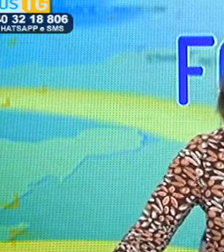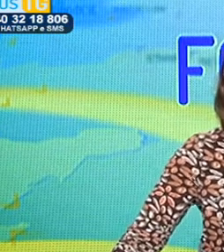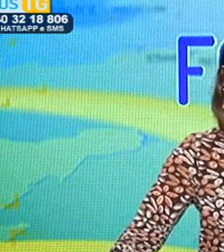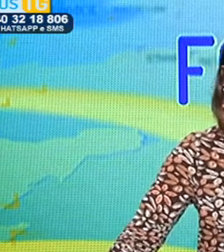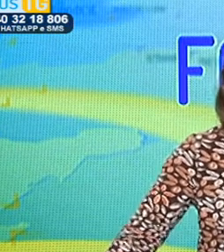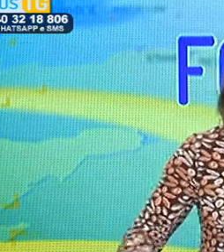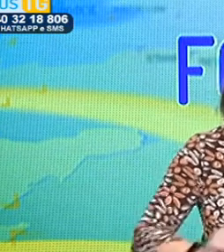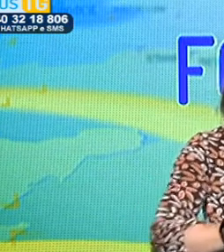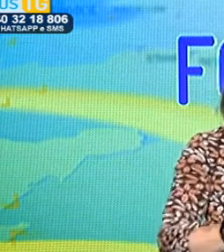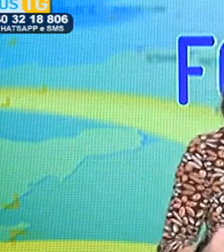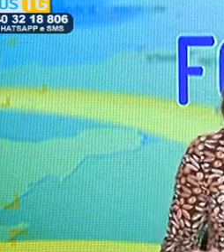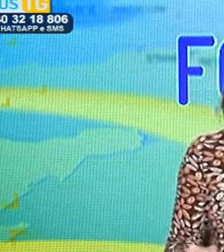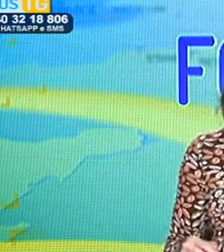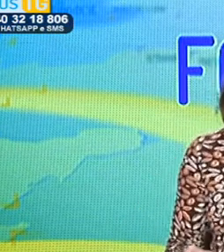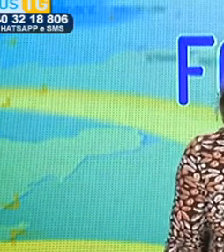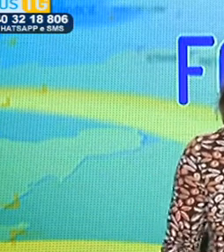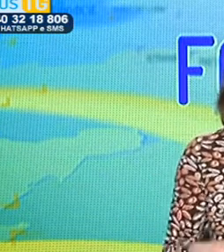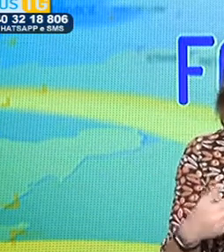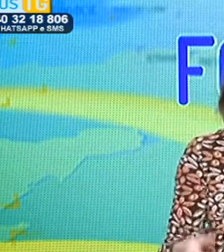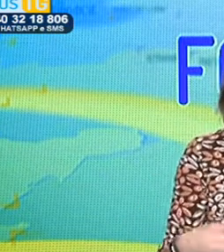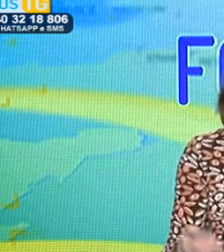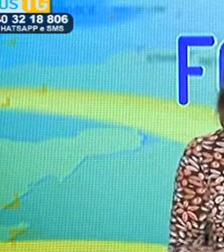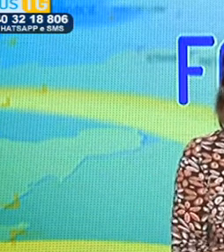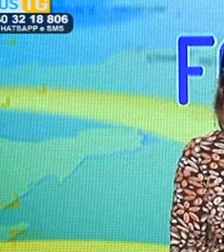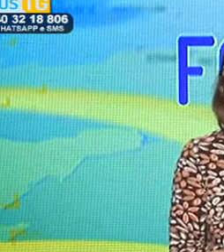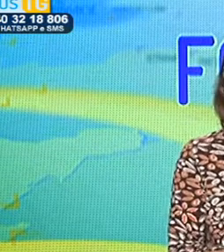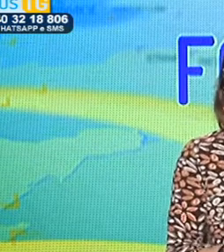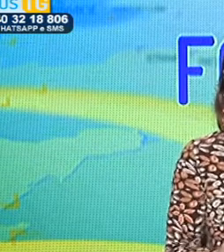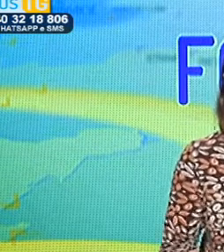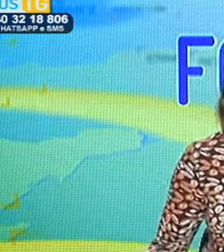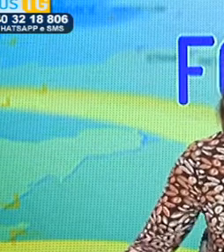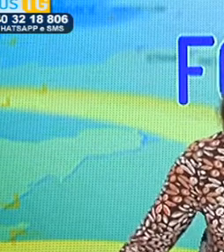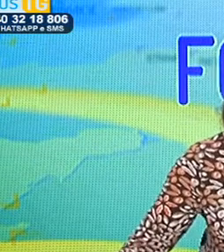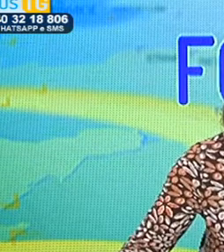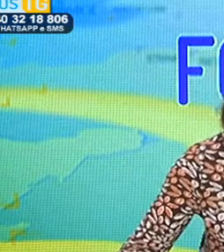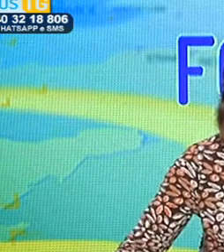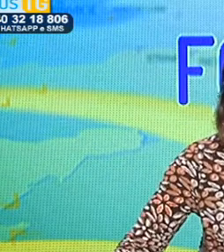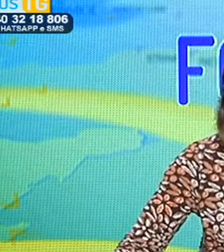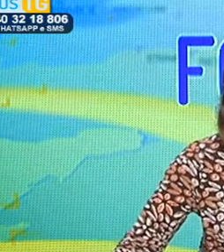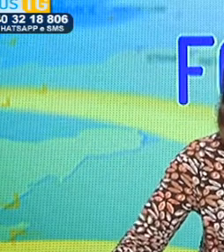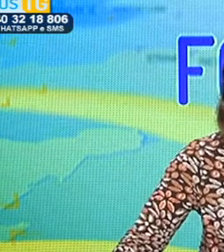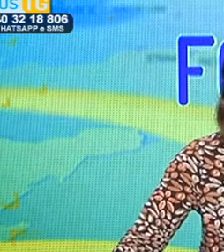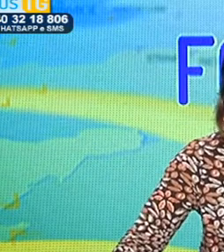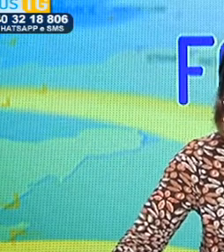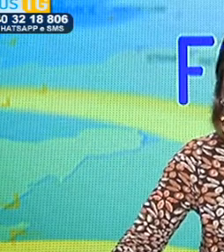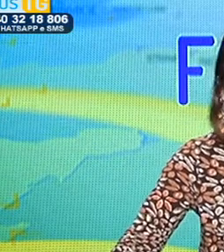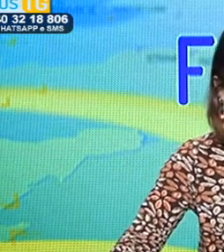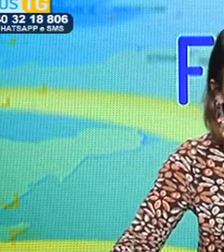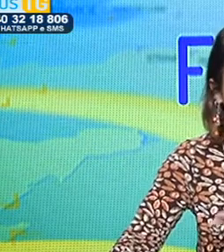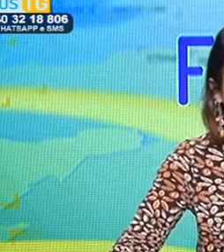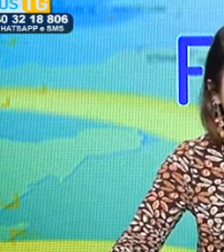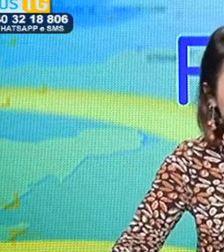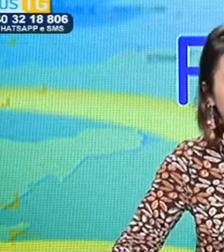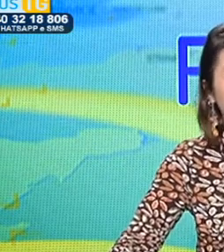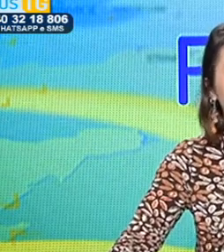Veneto Zaia dava alcuni dettagli, alcuni riferimenti per quanto riguarda la campagna vaccinale, la situazione in alcune